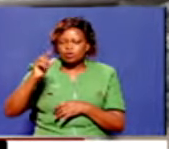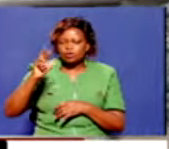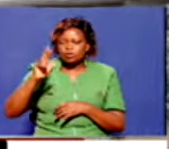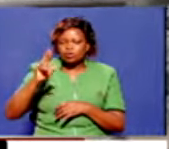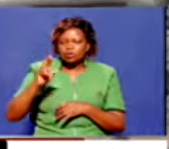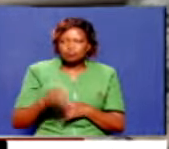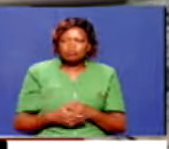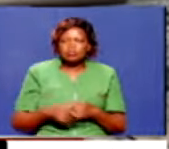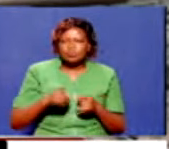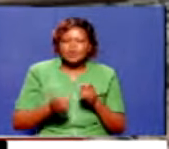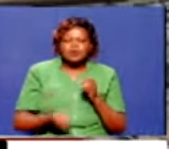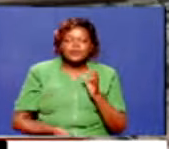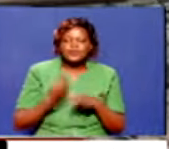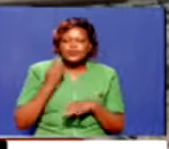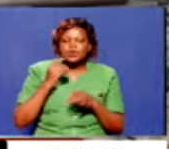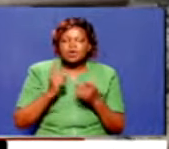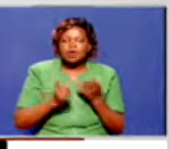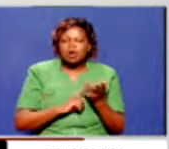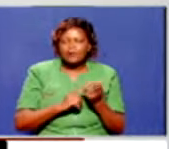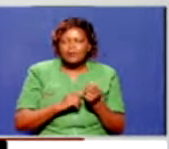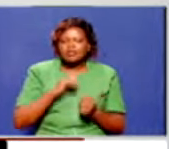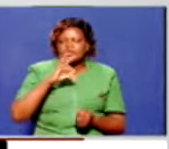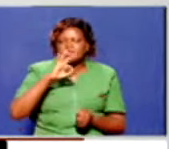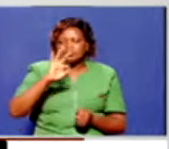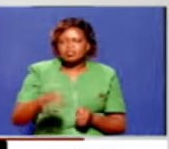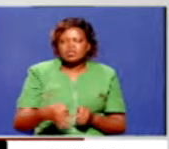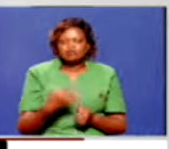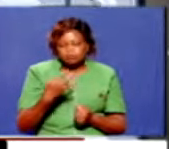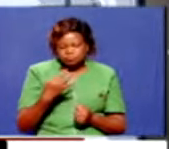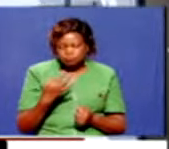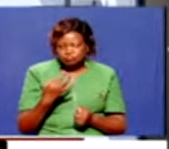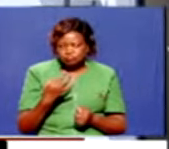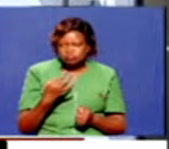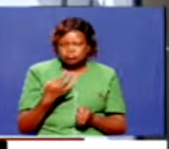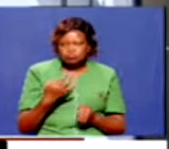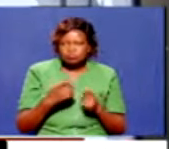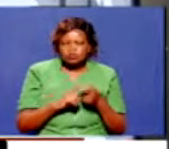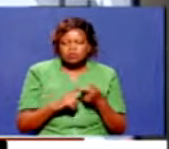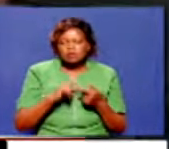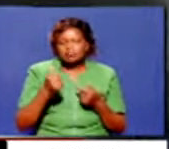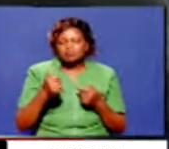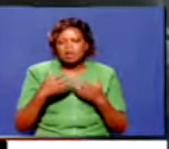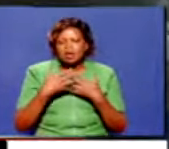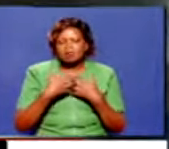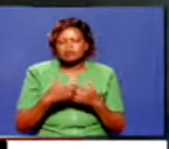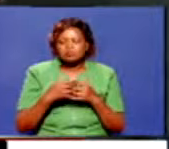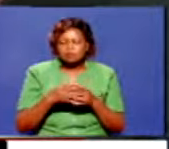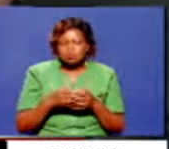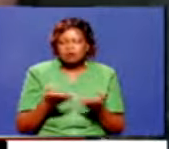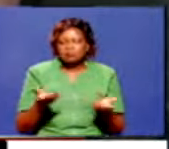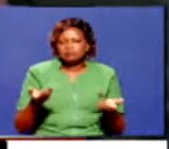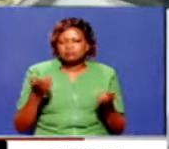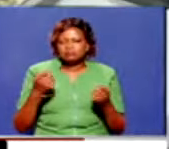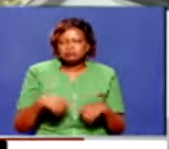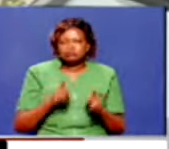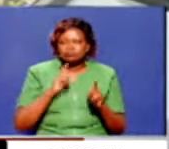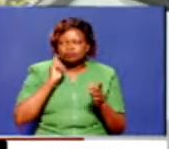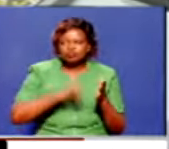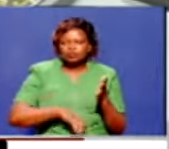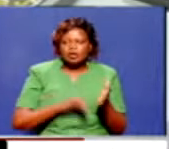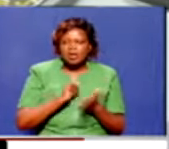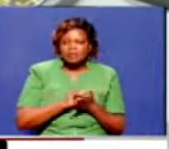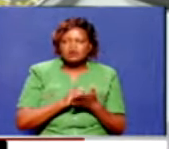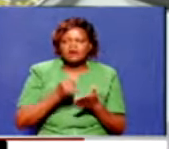wa kuzalisha megawati 3,000 za kawi. Mhandisi wa kampuni hiyo Stephen Kagongo amesema awamu